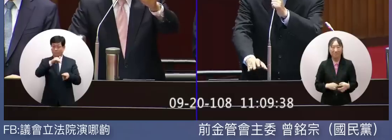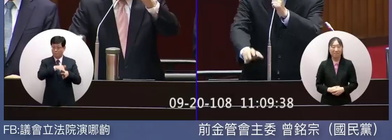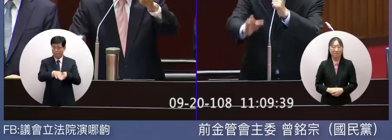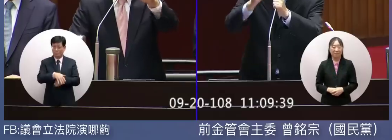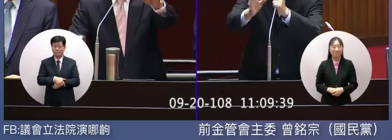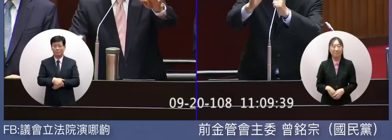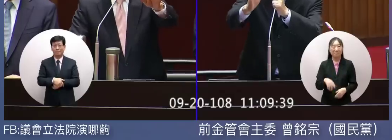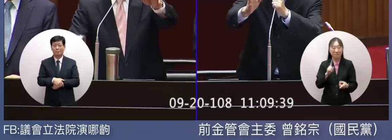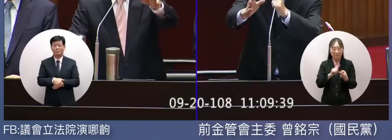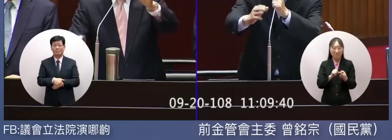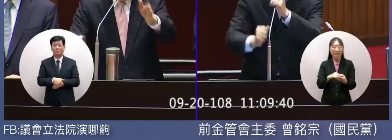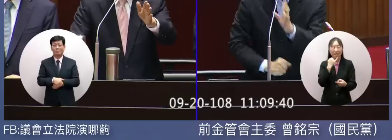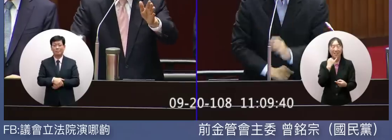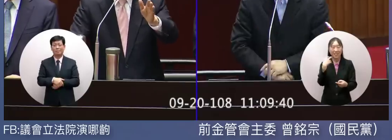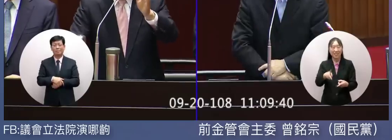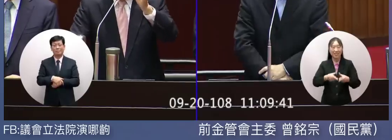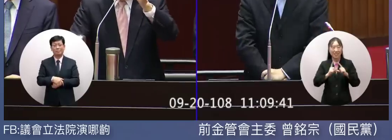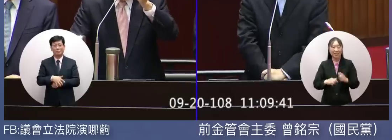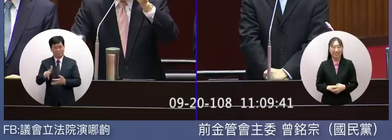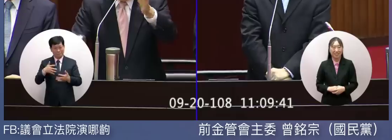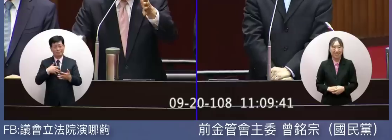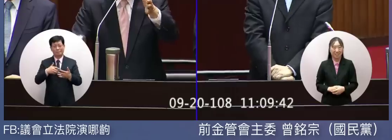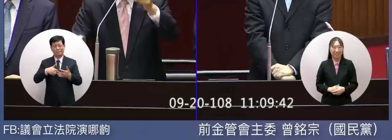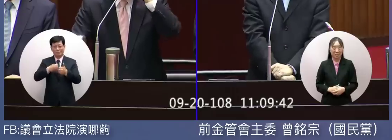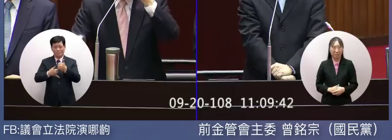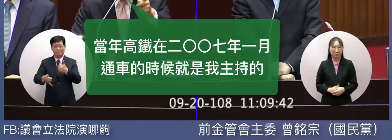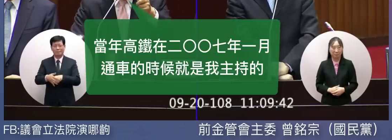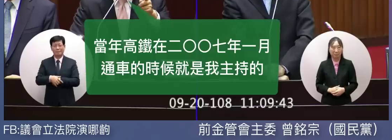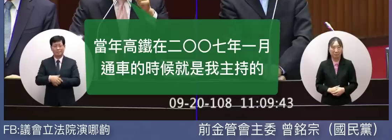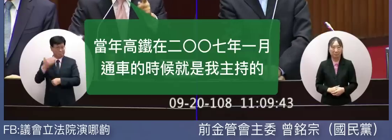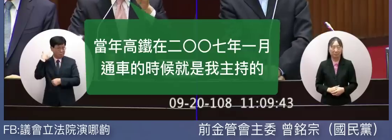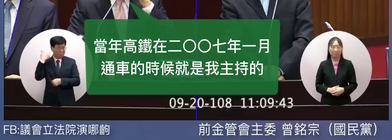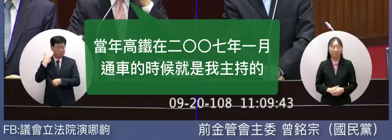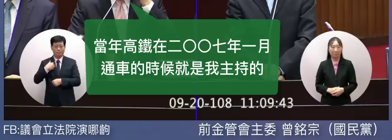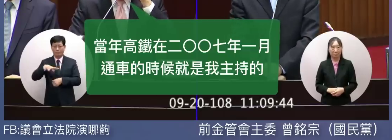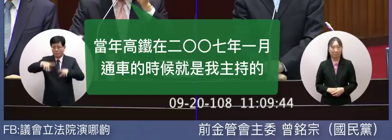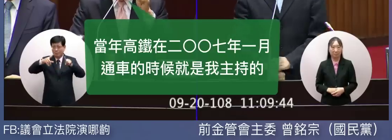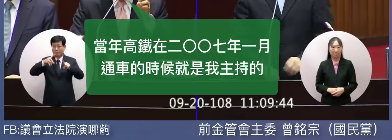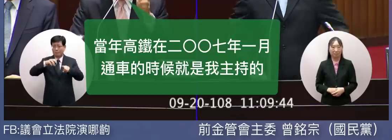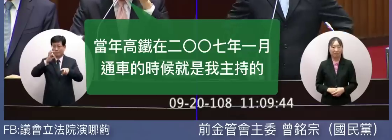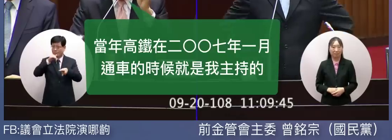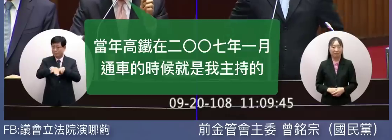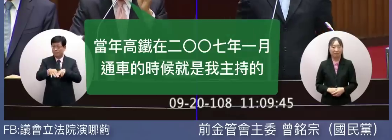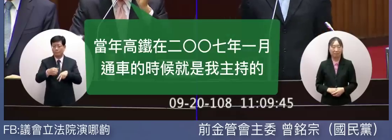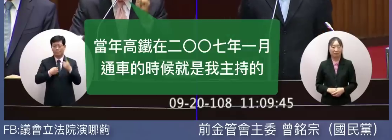高铁 没有错，你已经再回来了。 院长，这个委员，当年高铁在